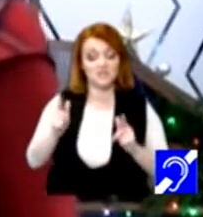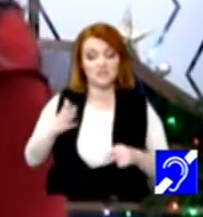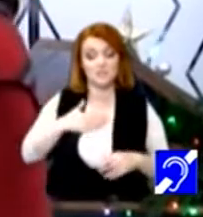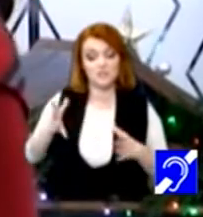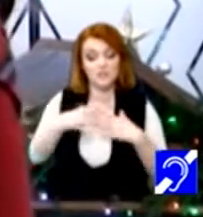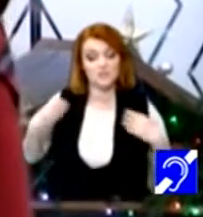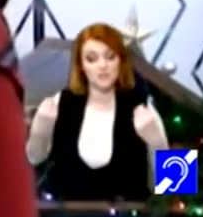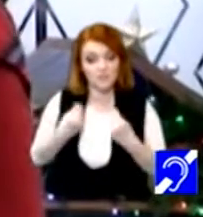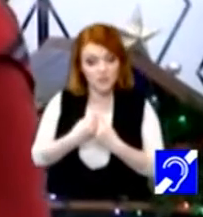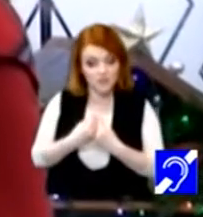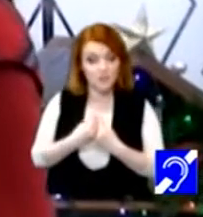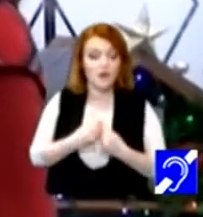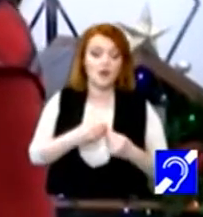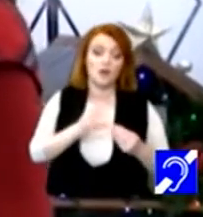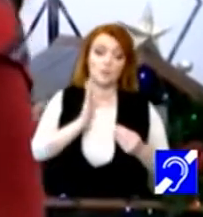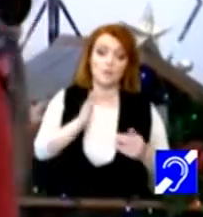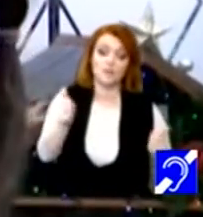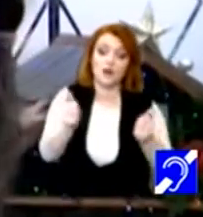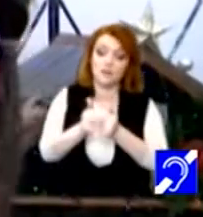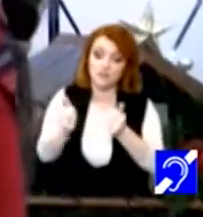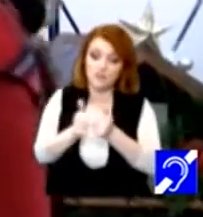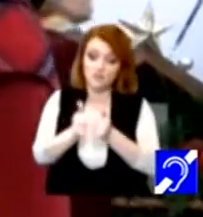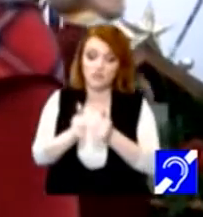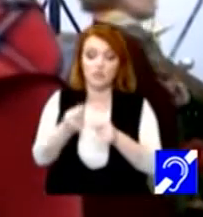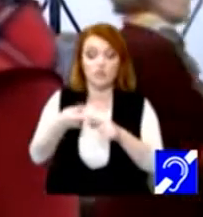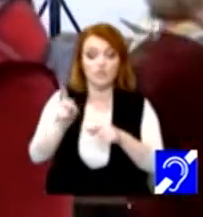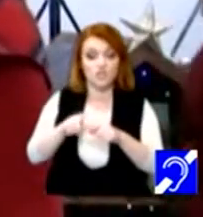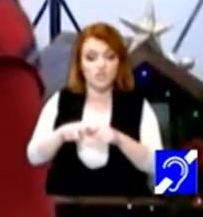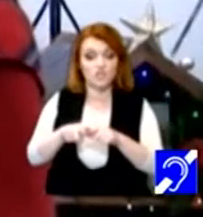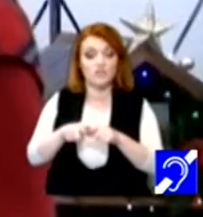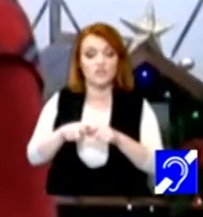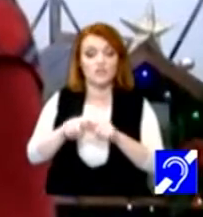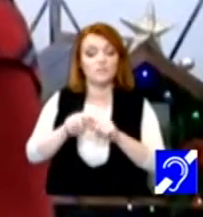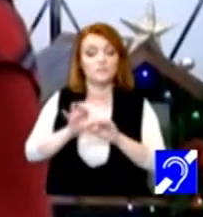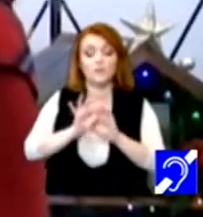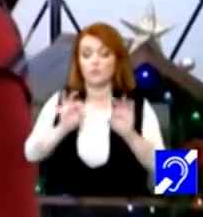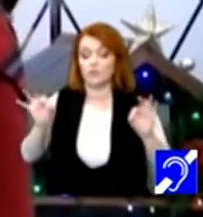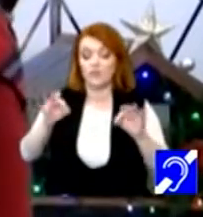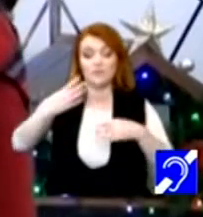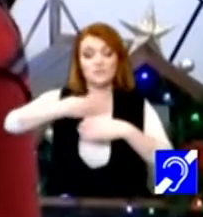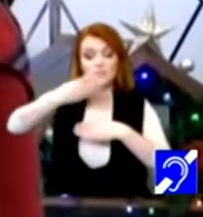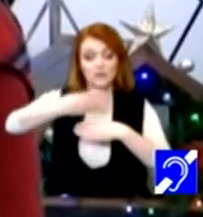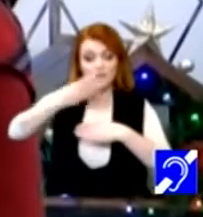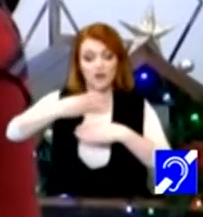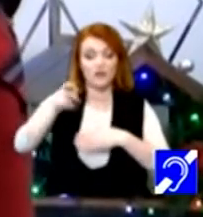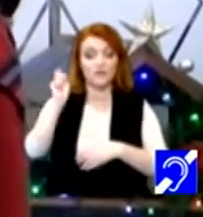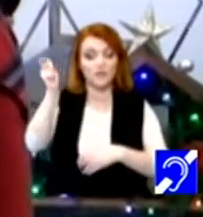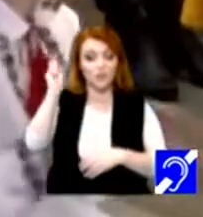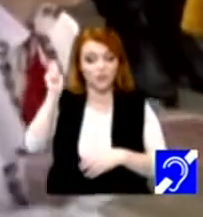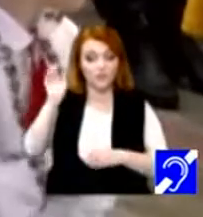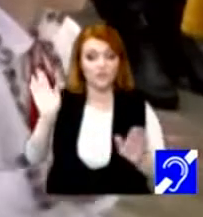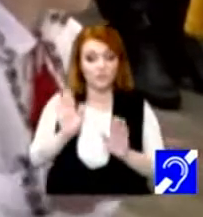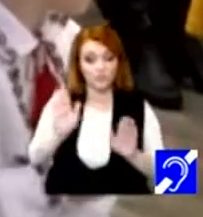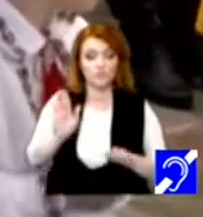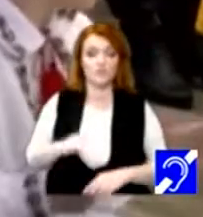și cu nepoțica Amelia să fim alături de acest minunat colind care este adus acestor minunați oameni în